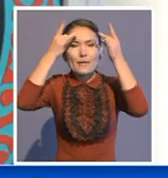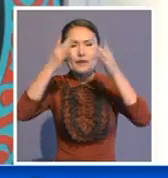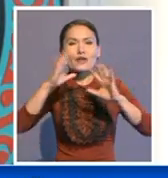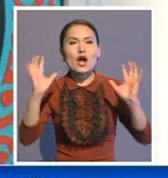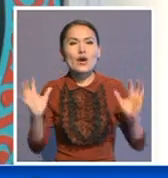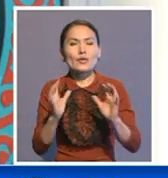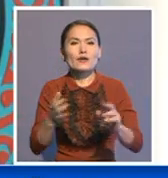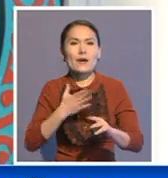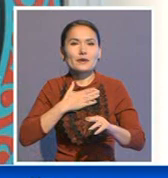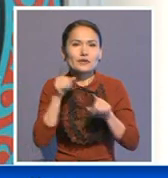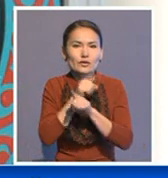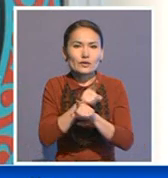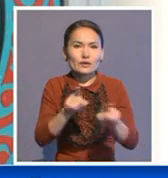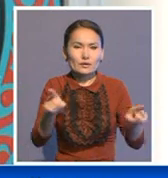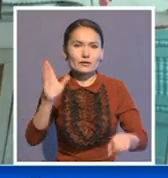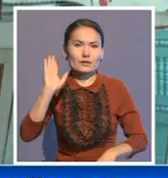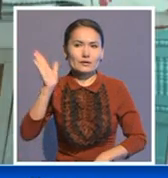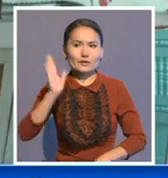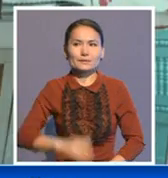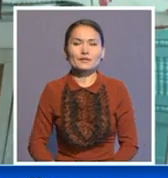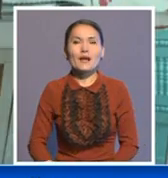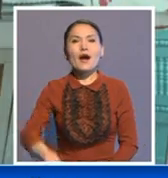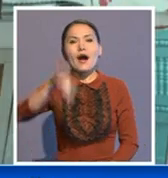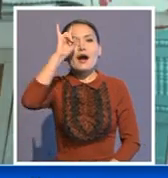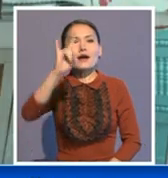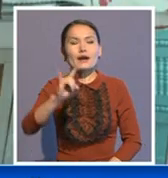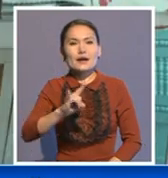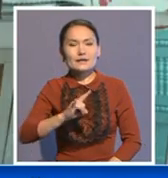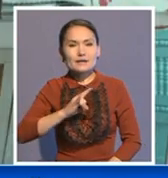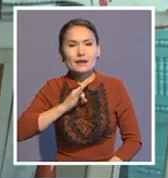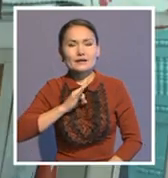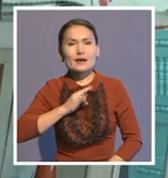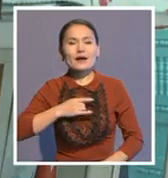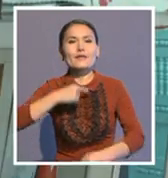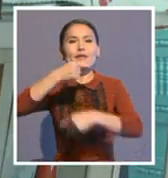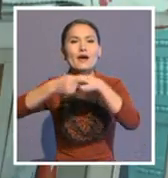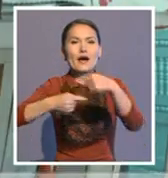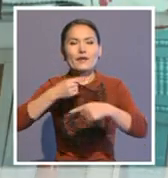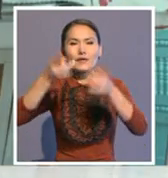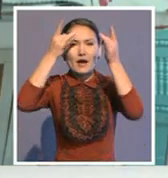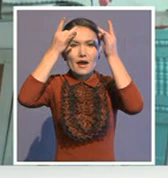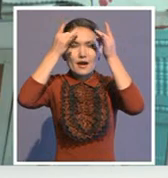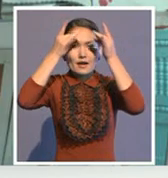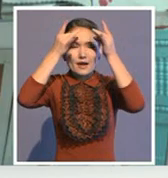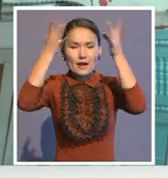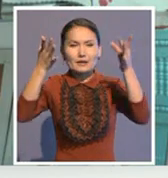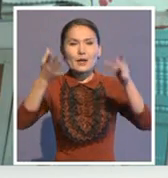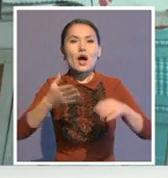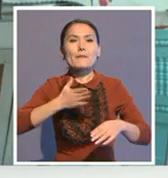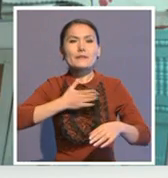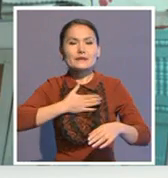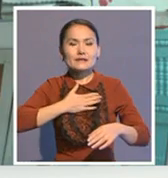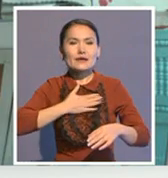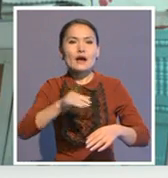мәдениетін көпшілікке танытатын болады. Қазақтың құрып-әдеттерін, дәстүрлерін осында жүрген келешектегі